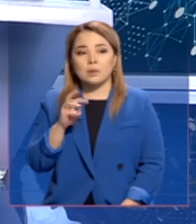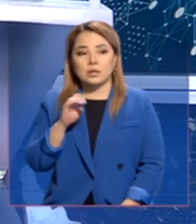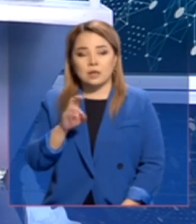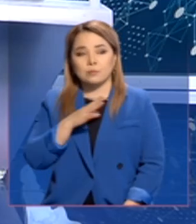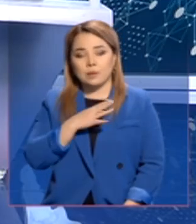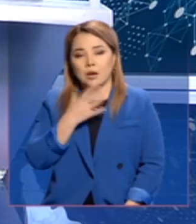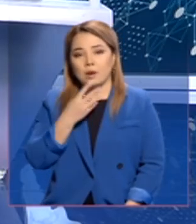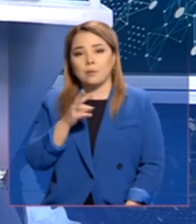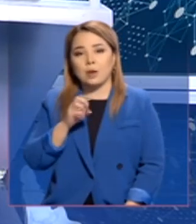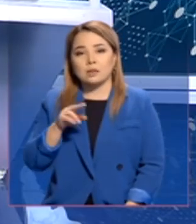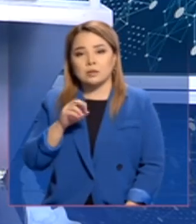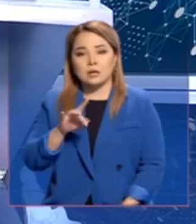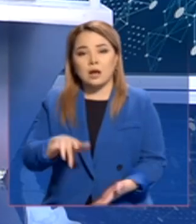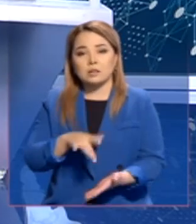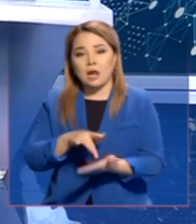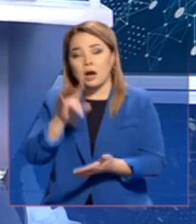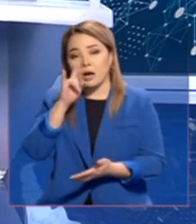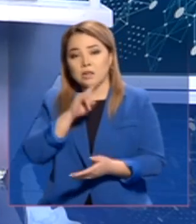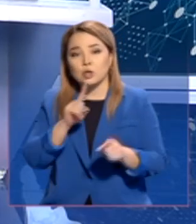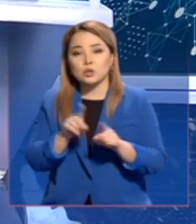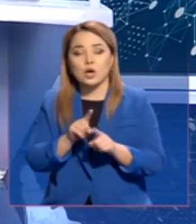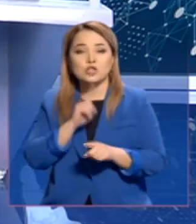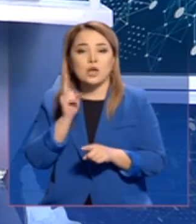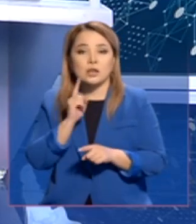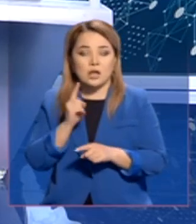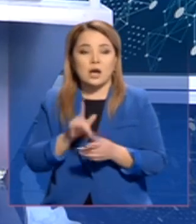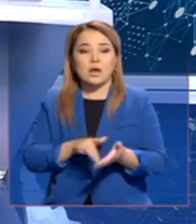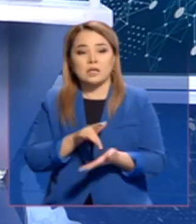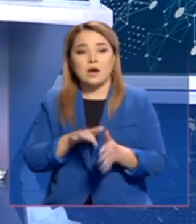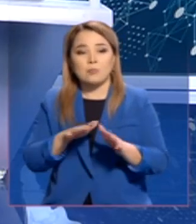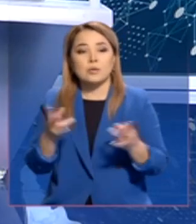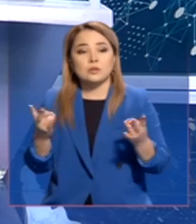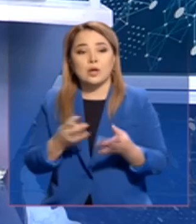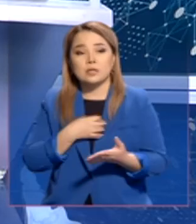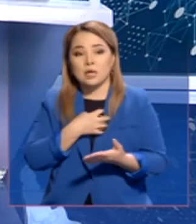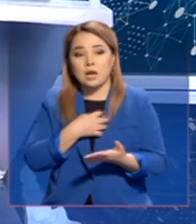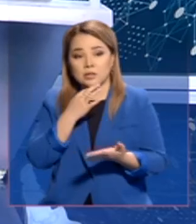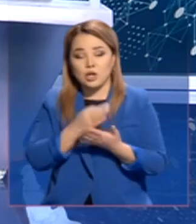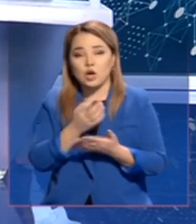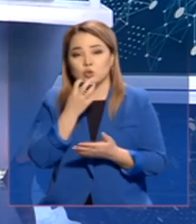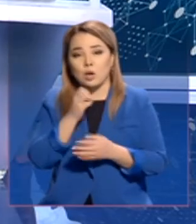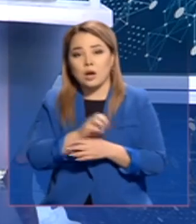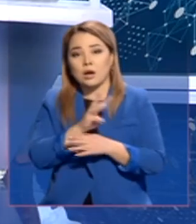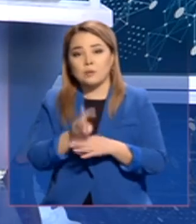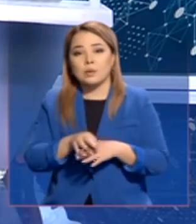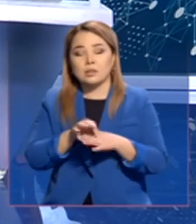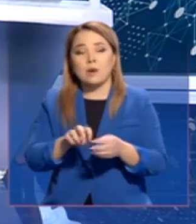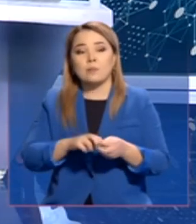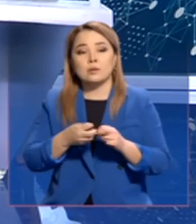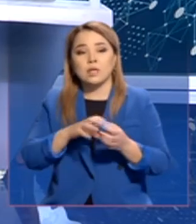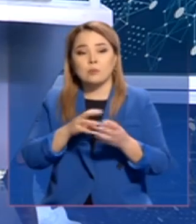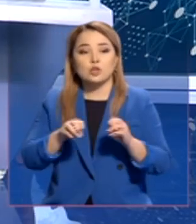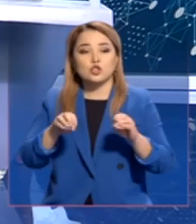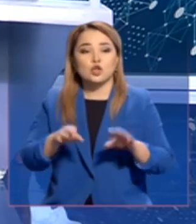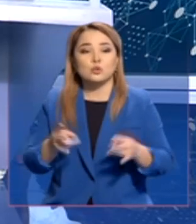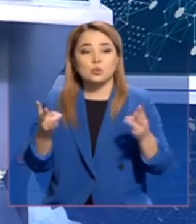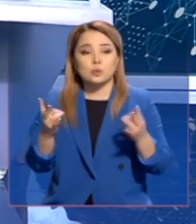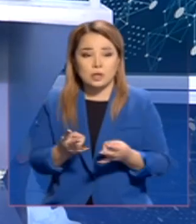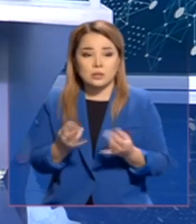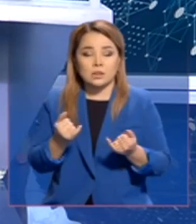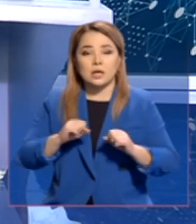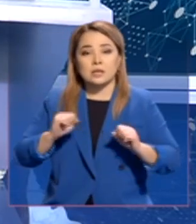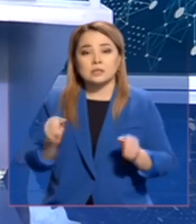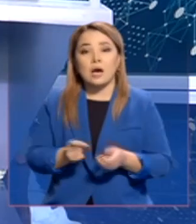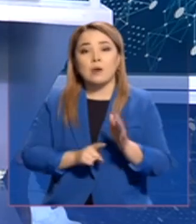Әмірліктердің Маздар қаласы сияқты Қазақстанға да жасыл шаһарлар қажет ақ. Бірақ әзірге жылумен қамту сияқты проблеманы шешіп алу керек.